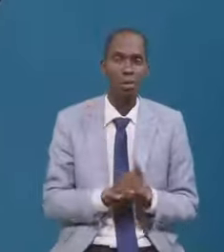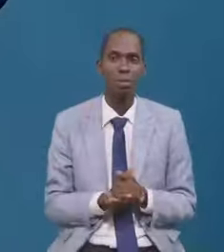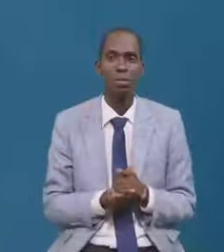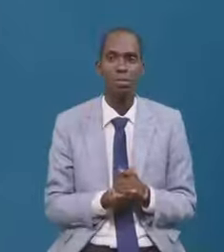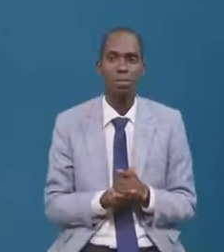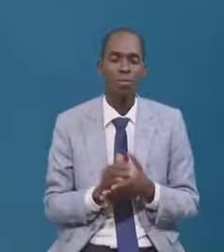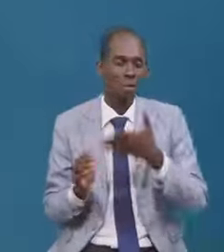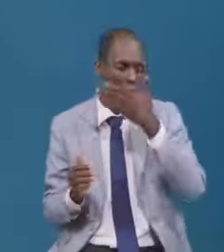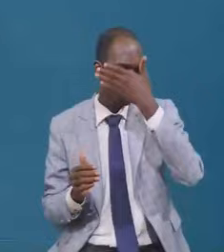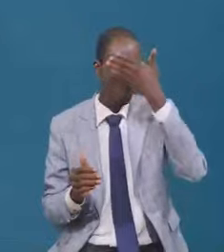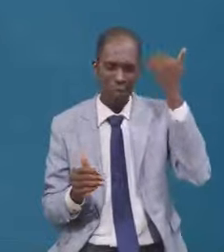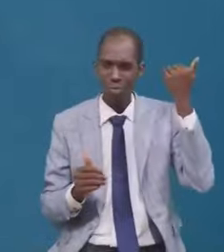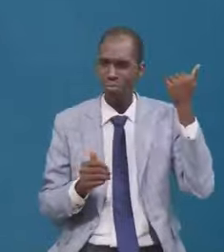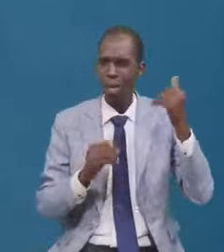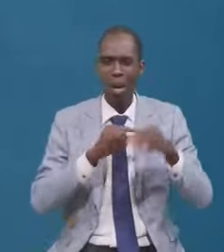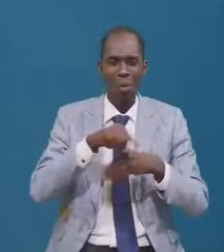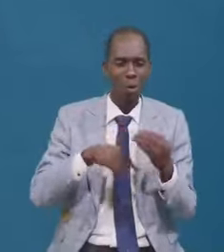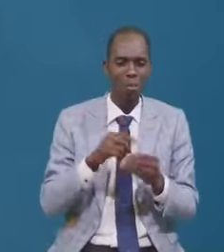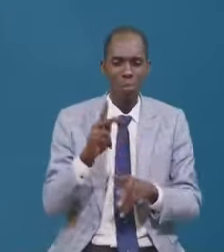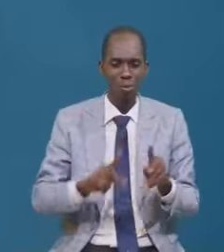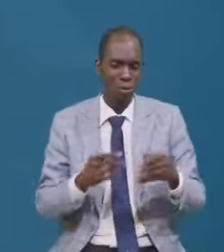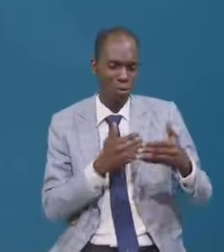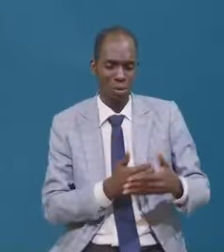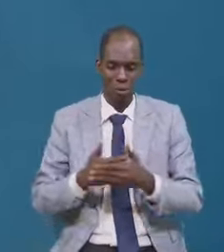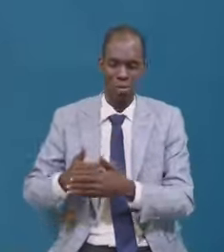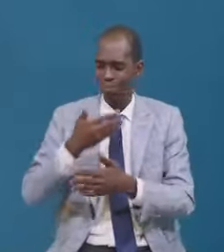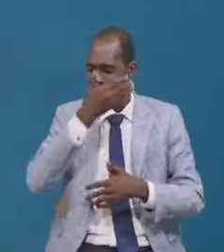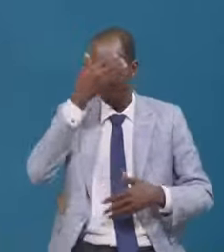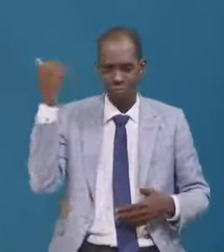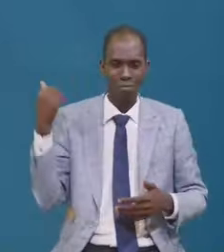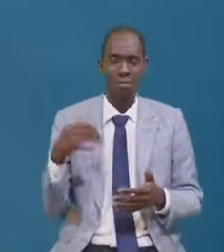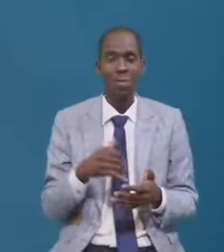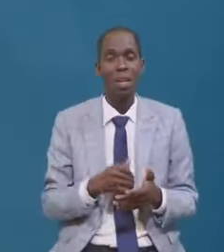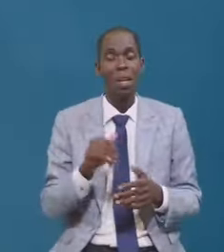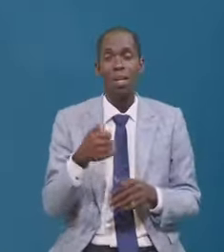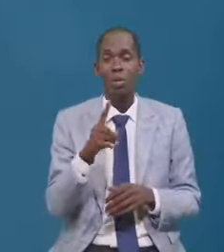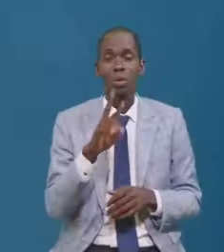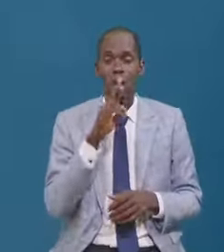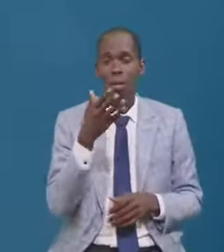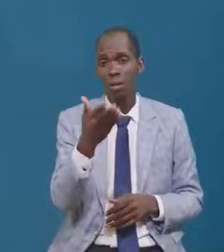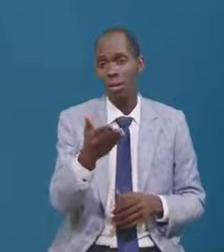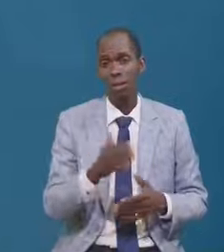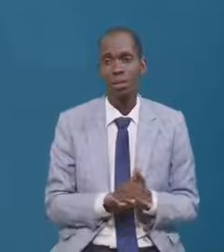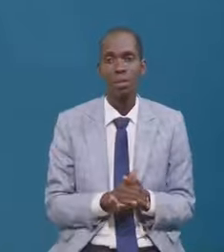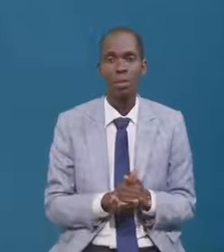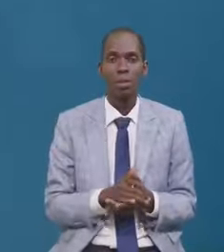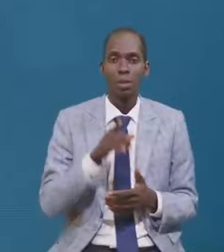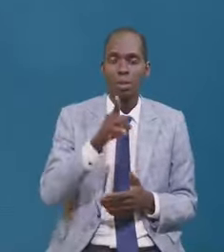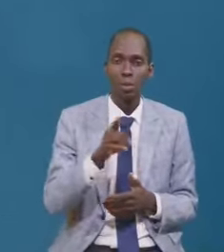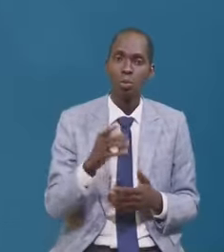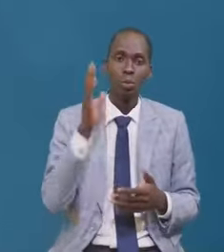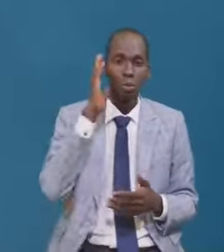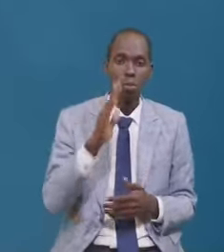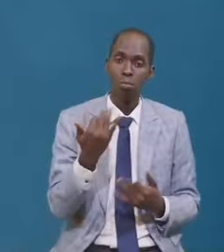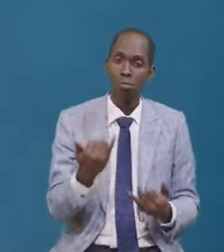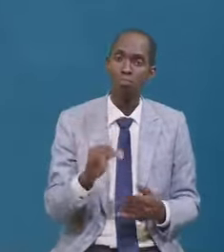forget about anybody around you. మీ చుట్టూ ఉన్న ఎవరినైనా మర్చిపోండి. Wherever you are, మీరు ఎక్కడ ఉన్నా, you raise up your hand.